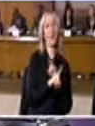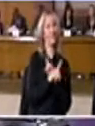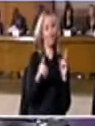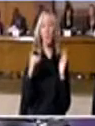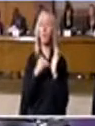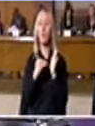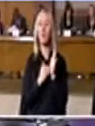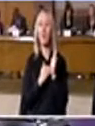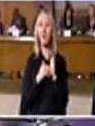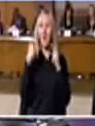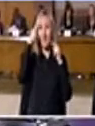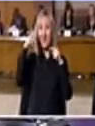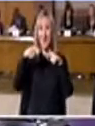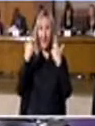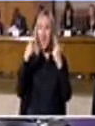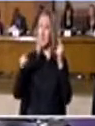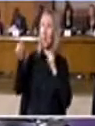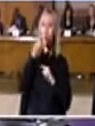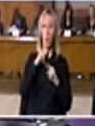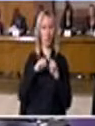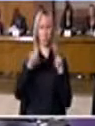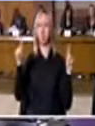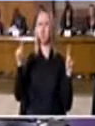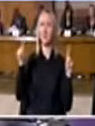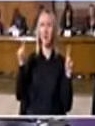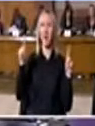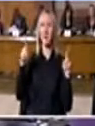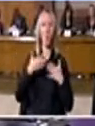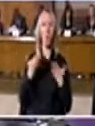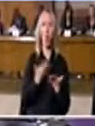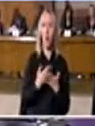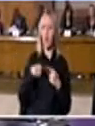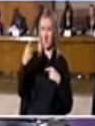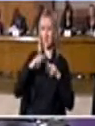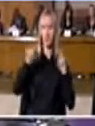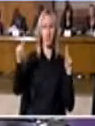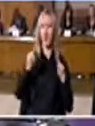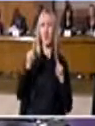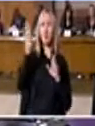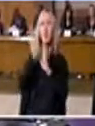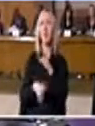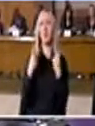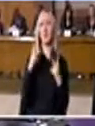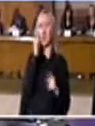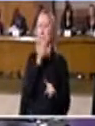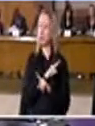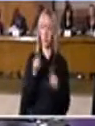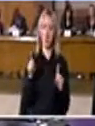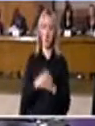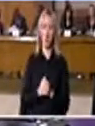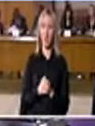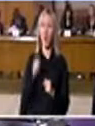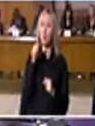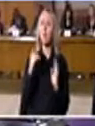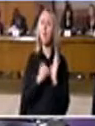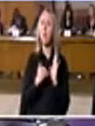je potrebna i svest da oni koji se razlikuju od nas po bilo kom osnovu nisu manje vredni ljudi. U tome je